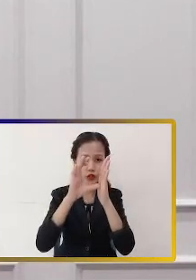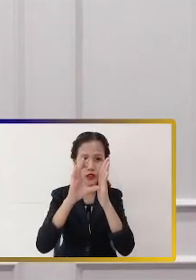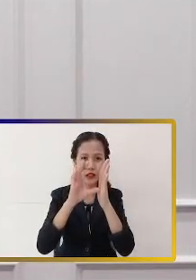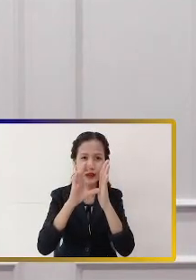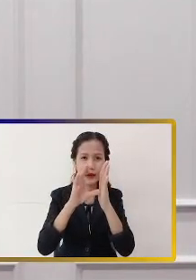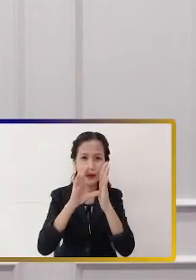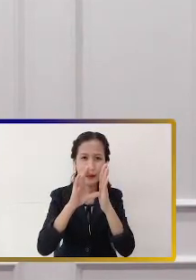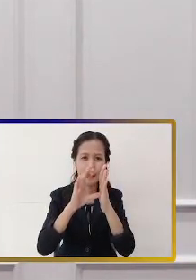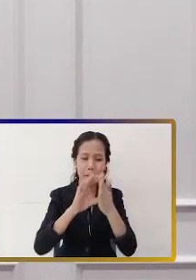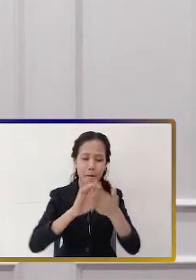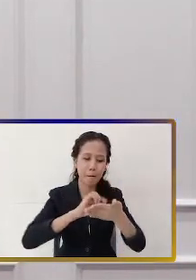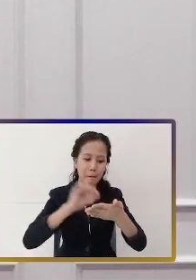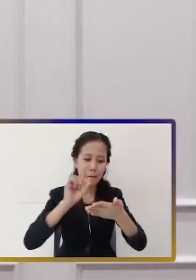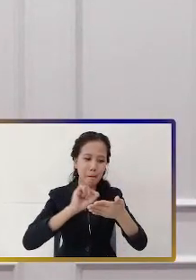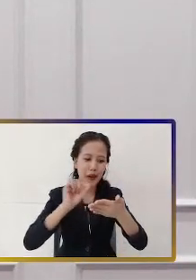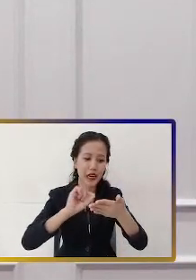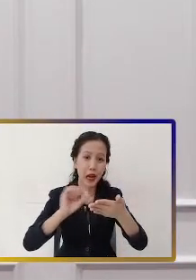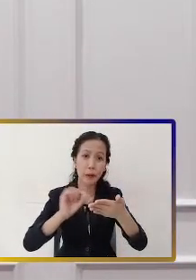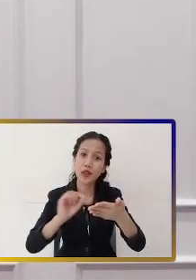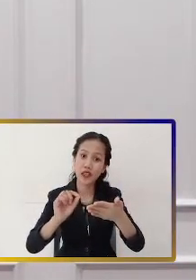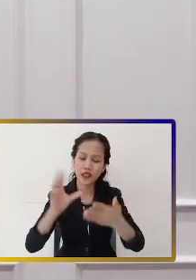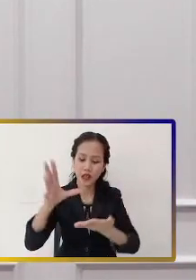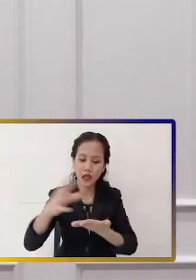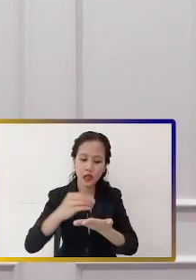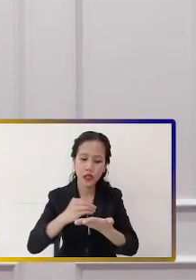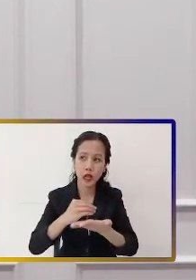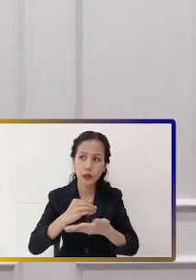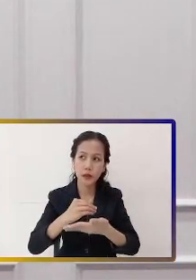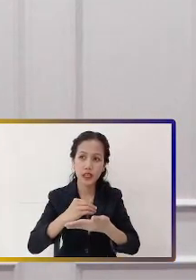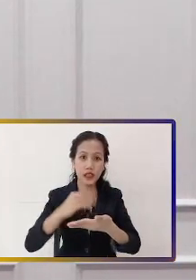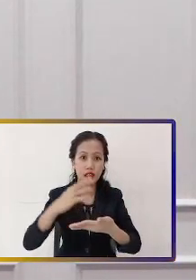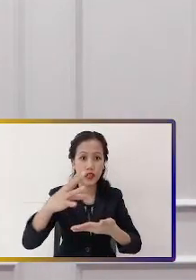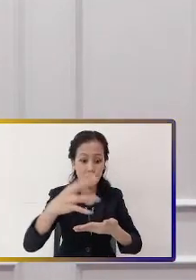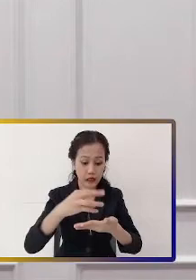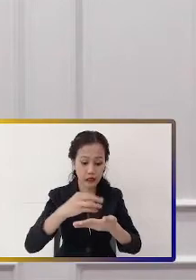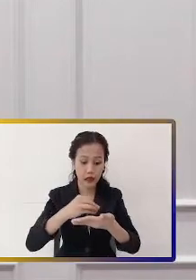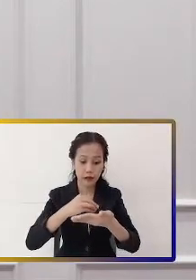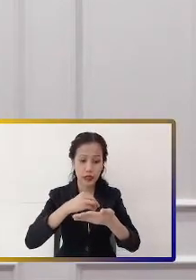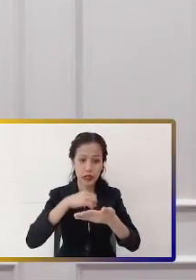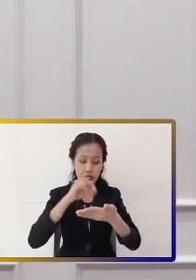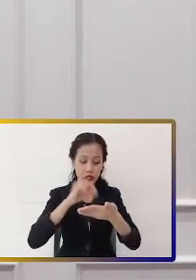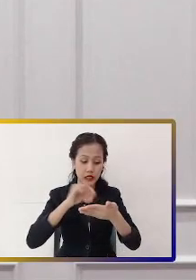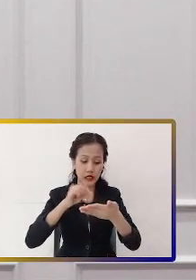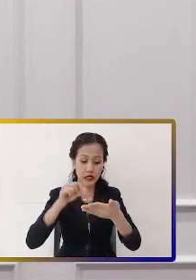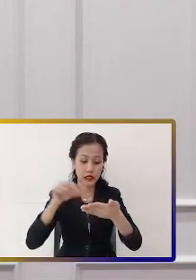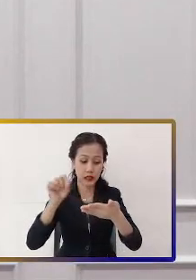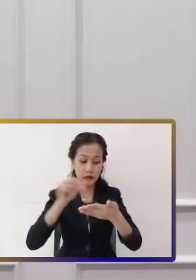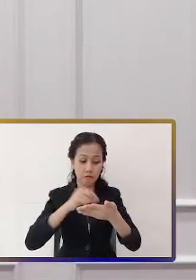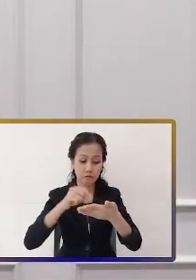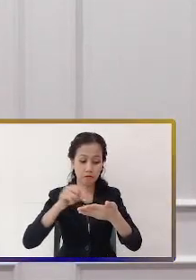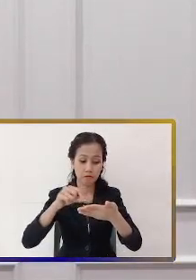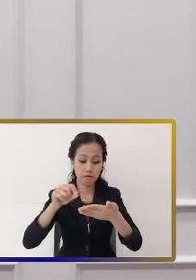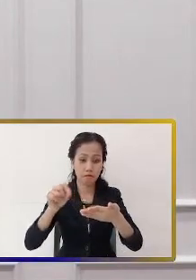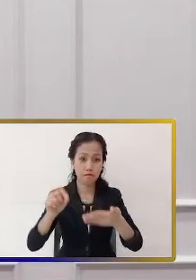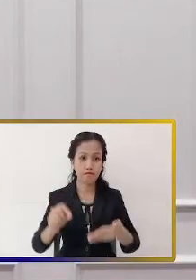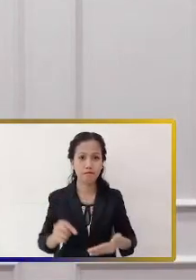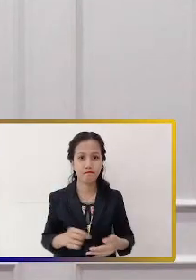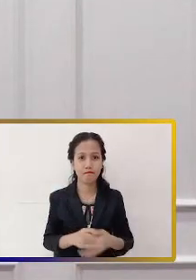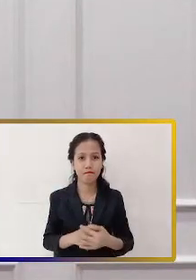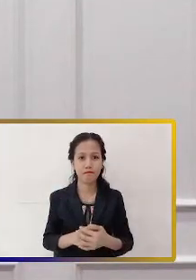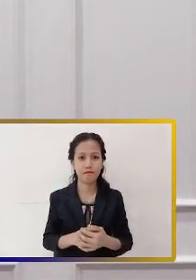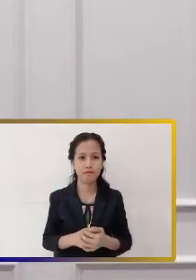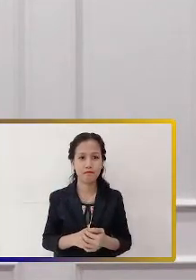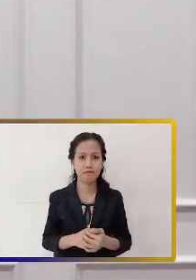kapatid. Kinakopy niya. I mean, copy. As in, copy. Alright? And then, doon niya binabasa. So, hindi